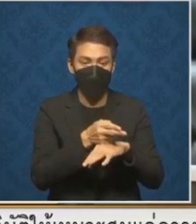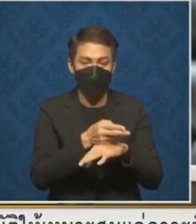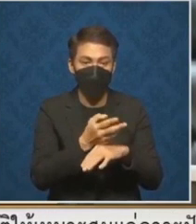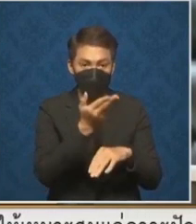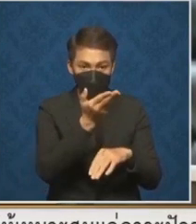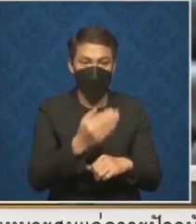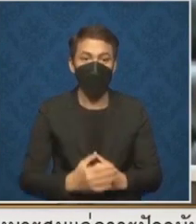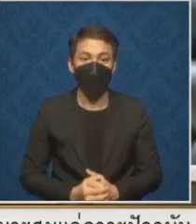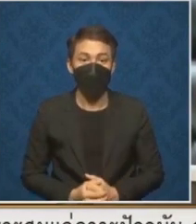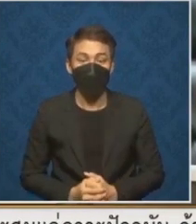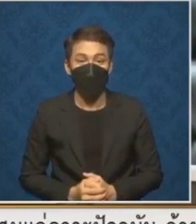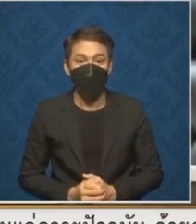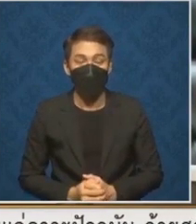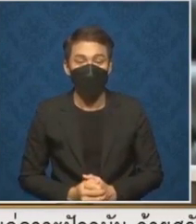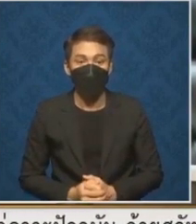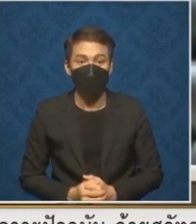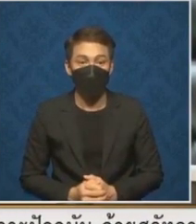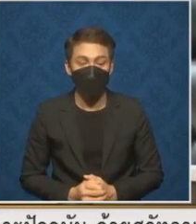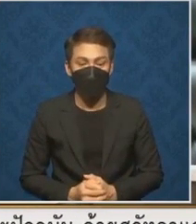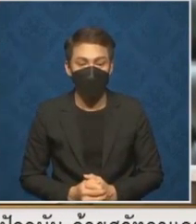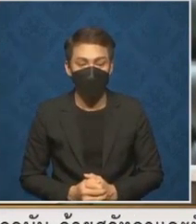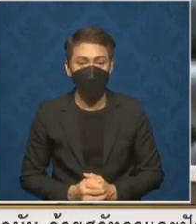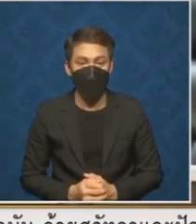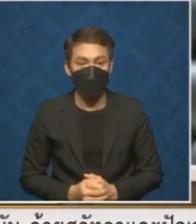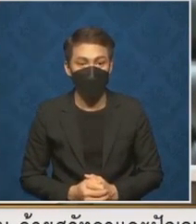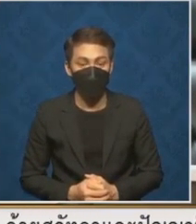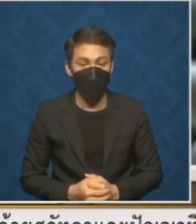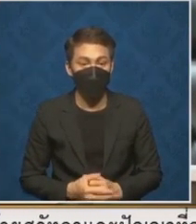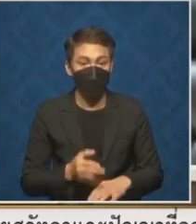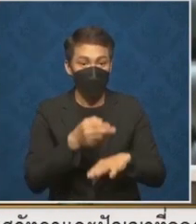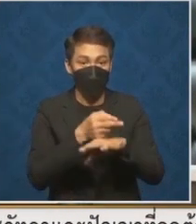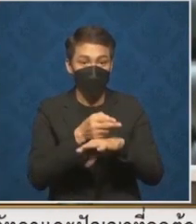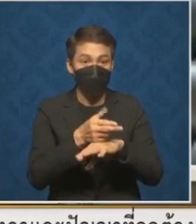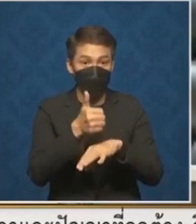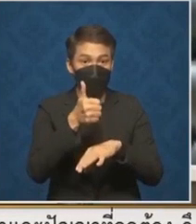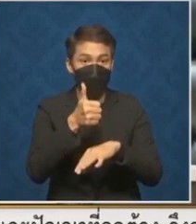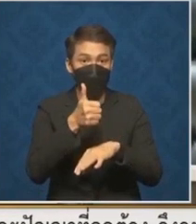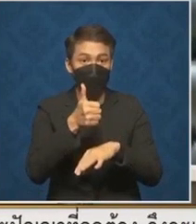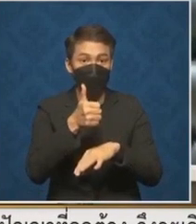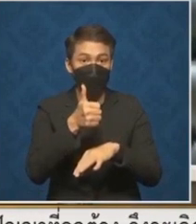ี่ เชิครับไม่รู้สสุดนำวดิโอไปไครับ